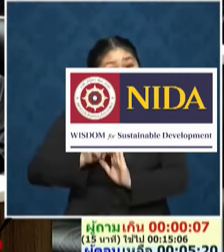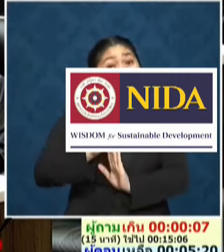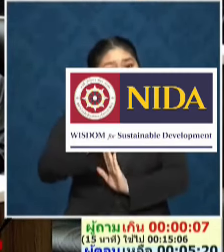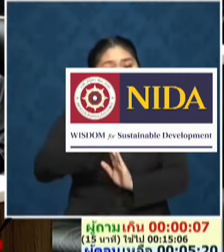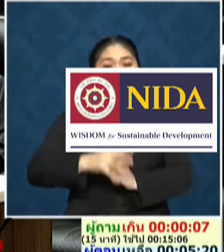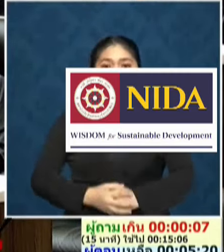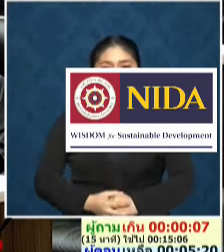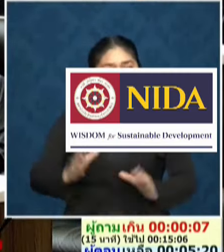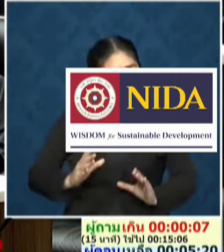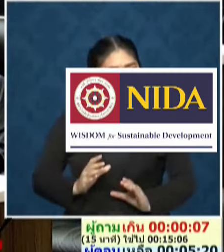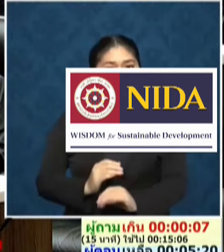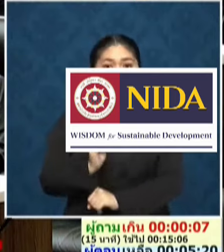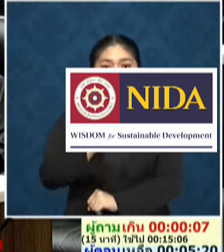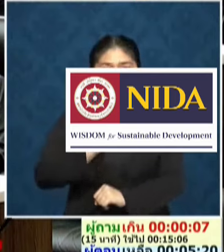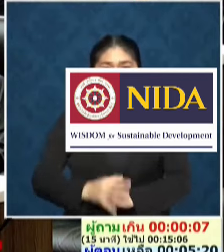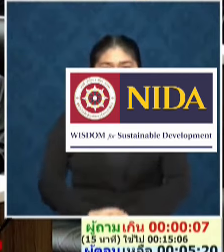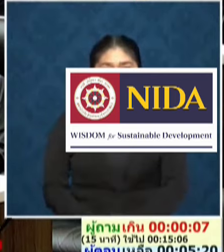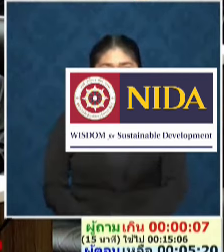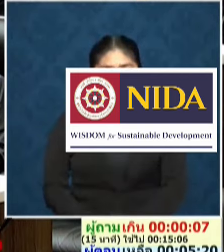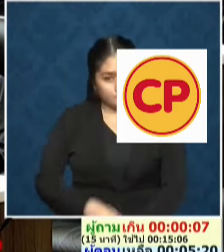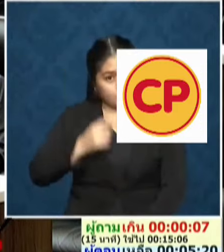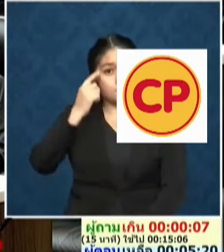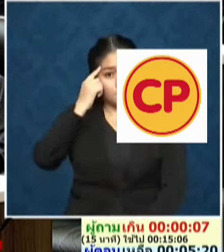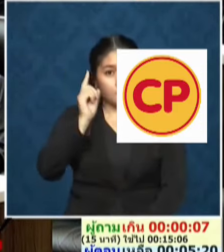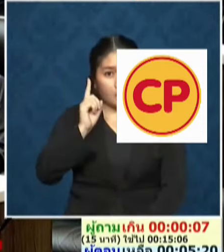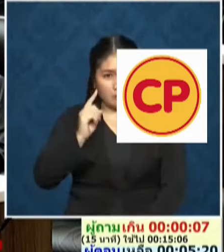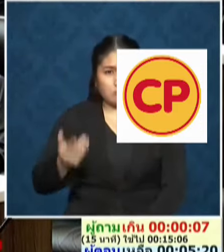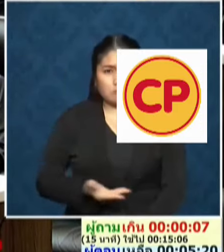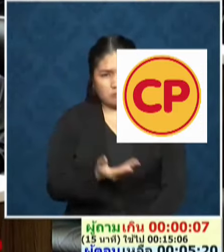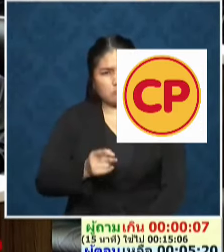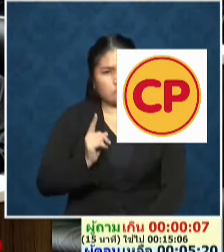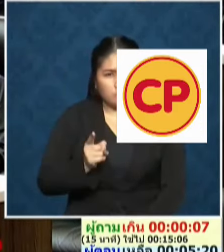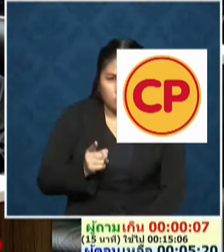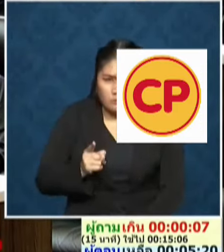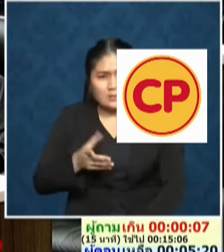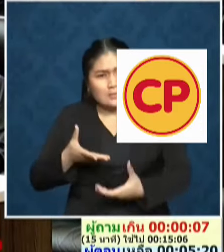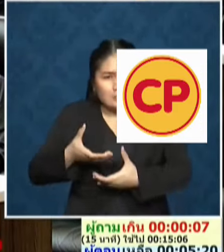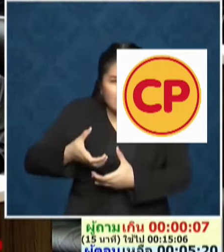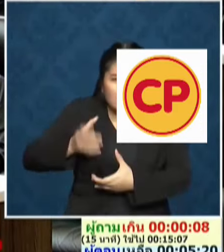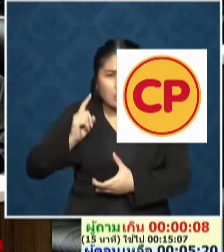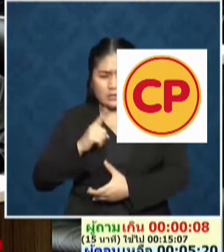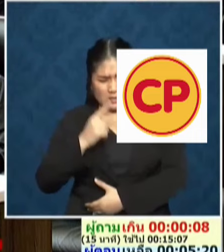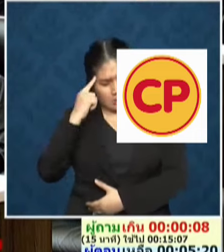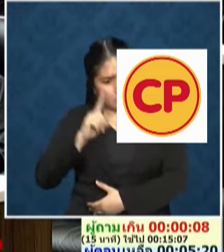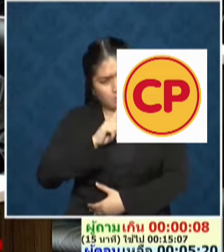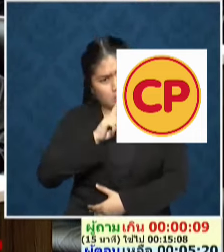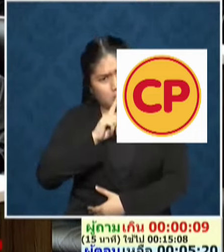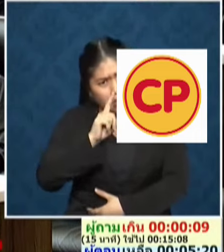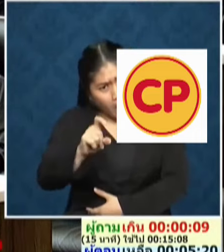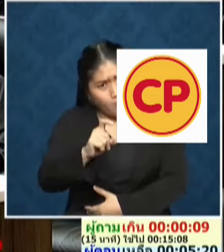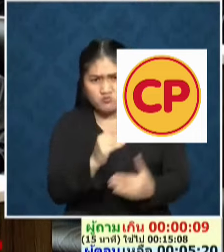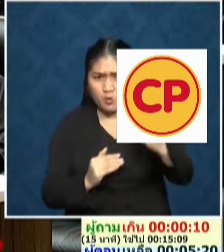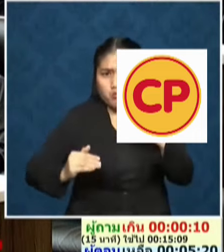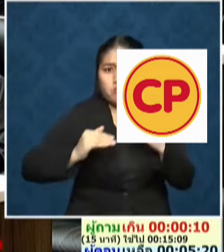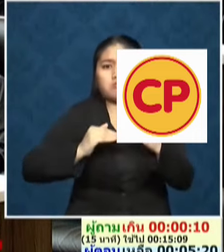1นาทีนะครับผมสรุปแล้วครับผมคิดว่าสิ่งที่มันเกิดขึ้นมันตอกย้ำว่าแล้วก็ทำให้เกิดตั้งการตั้งคำถามถึงความ